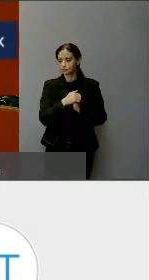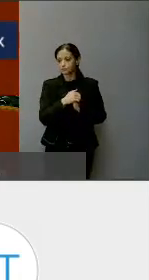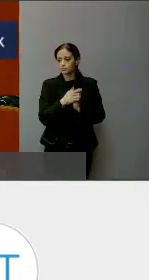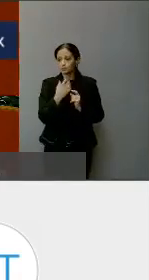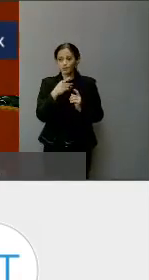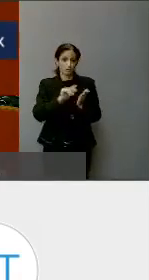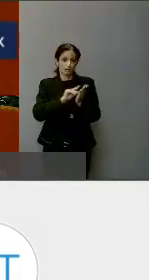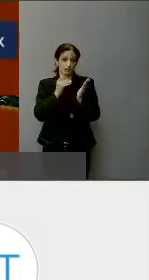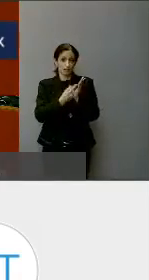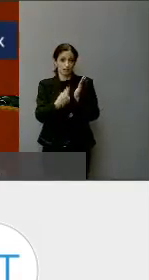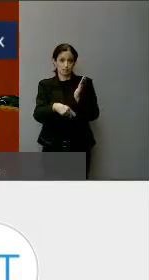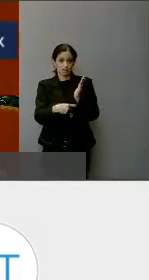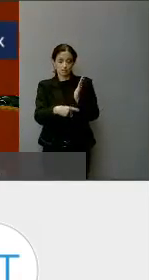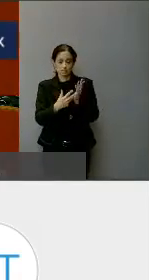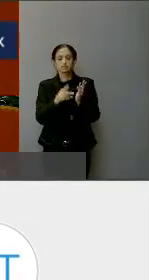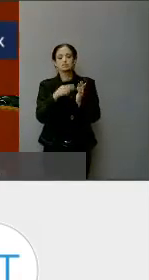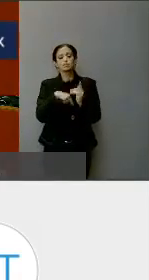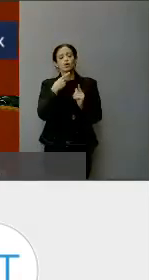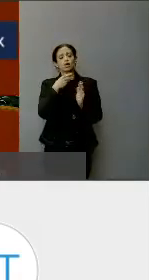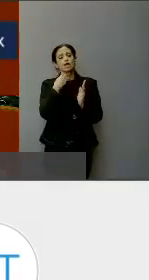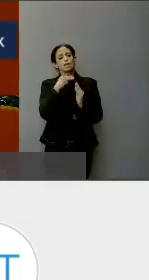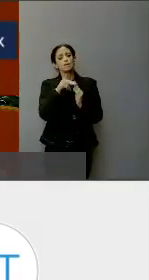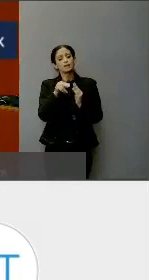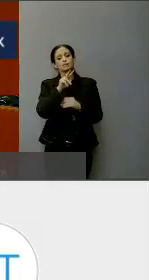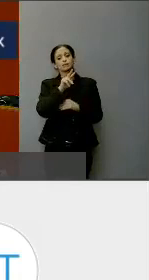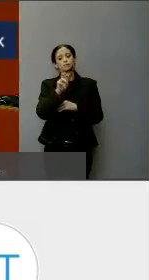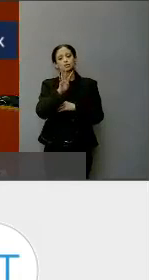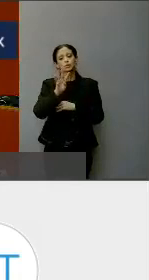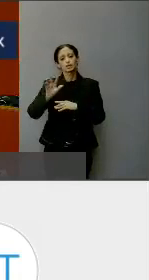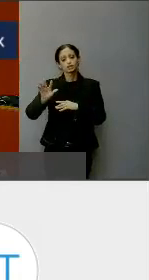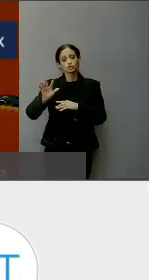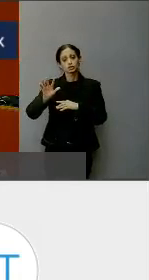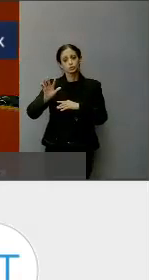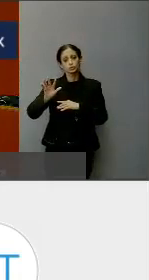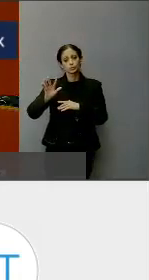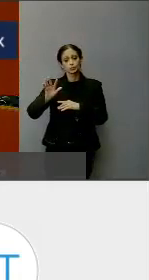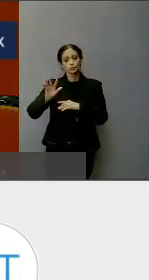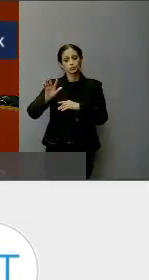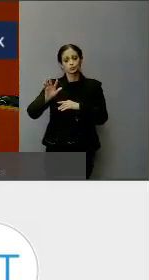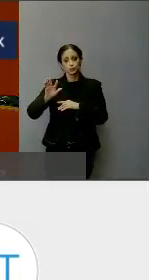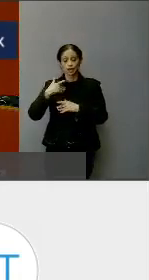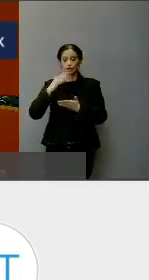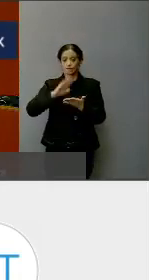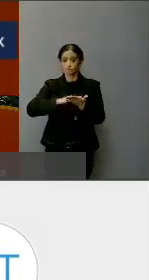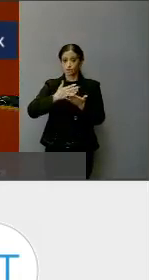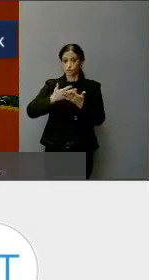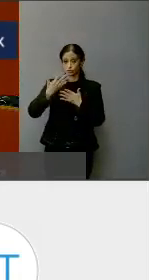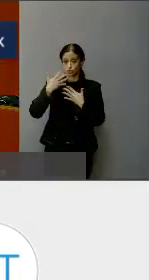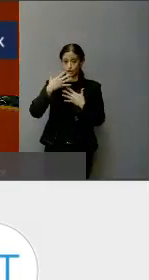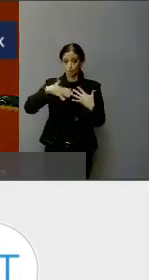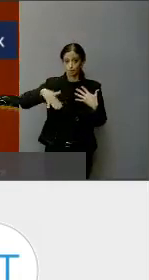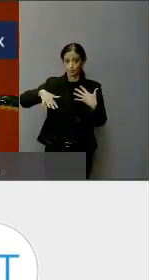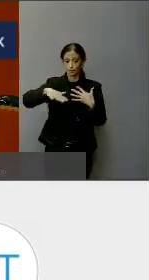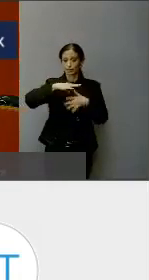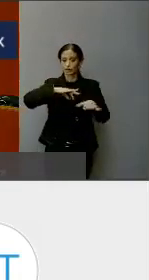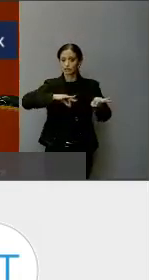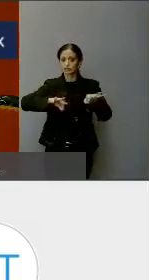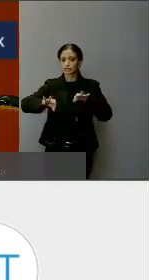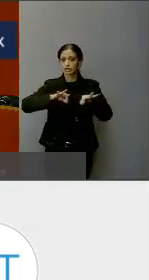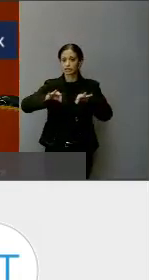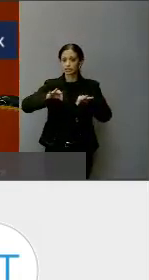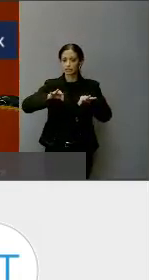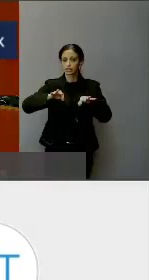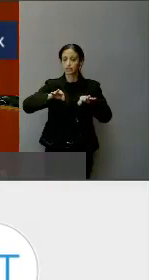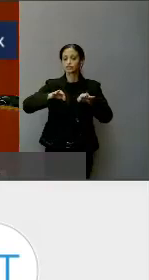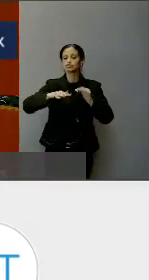nel nell'emendamento 245 nella valutazione ambientale strategica nella fase di scoping